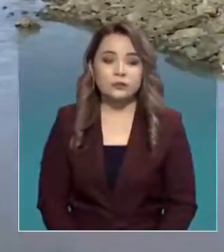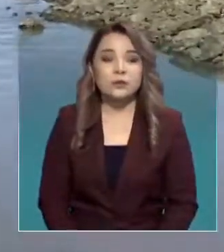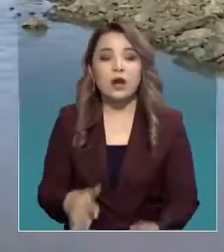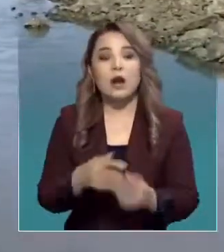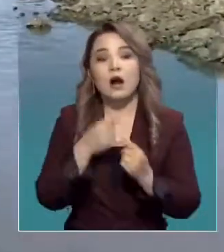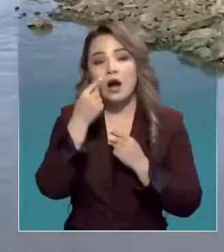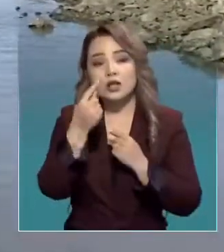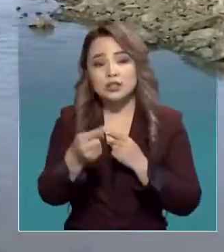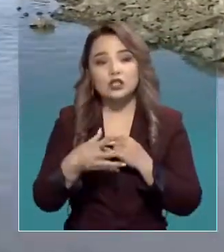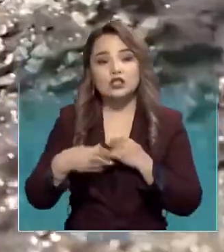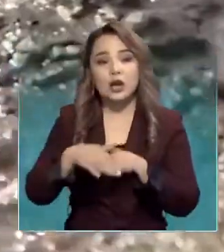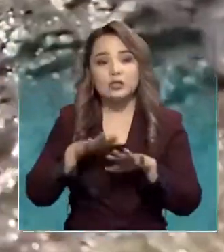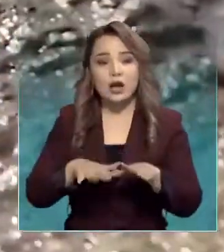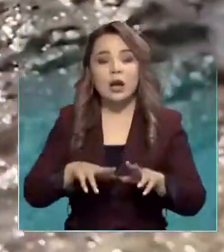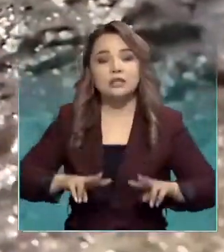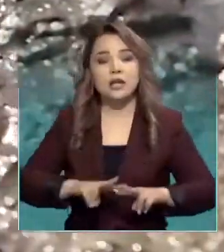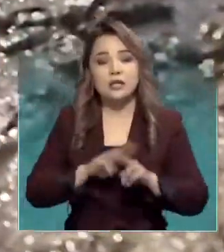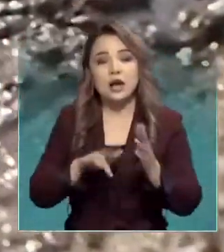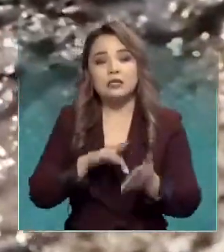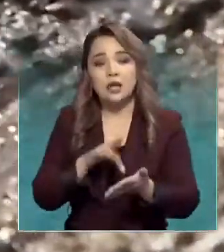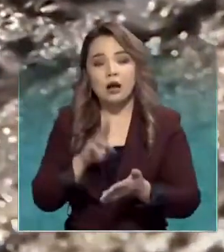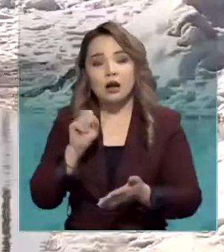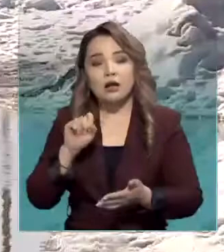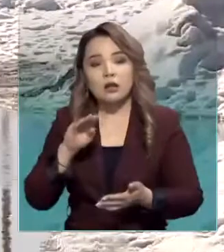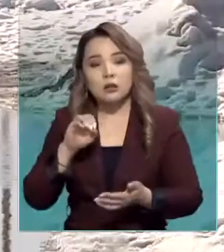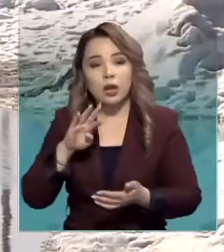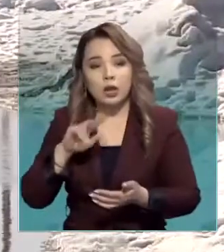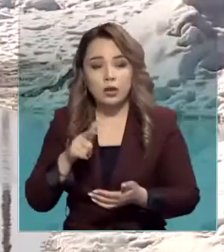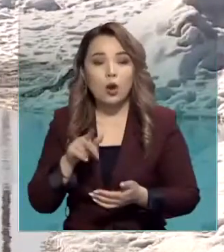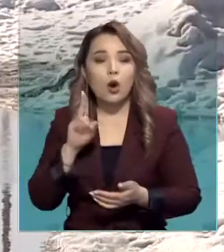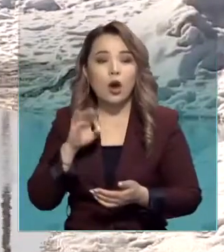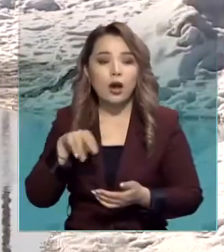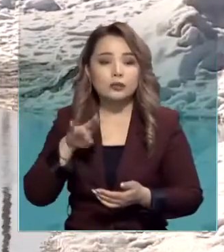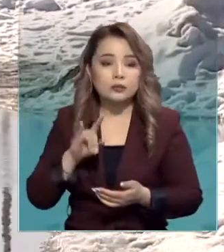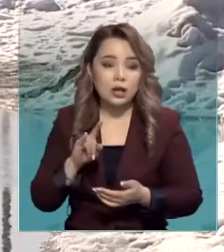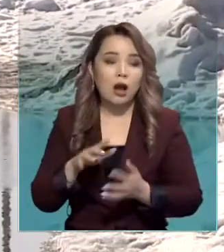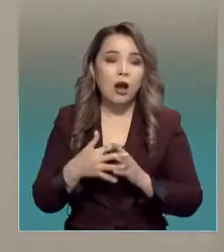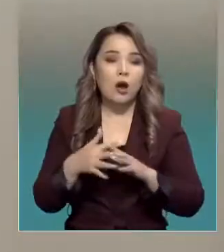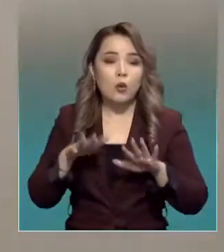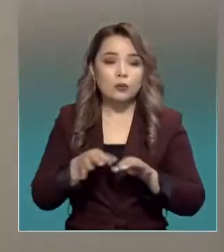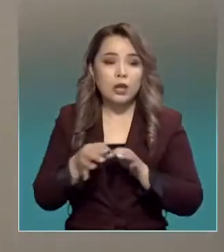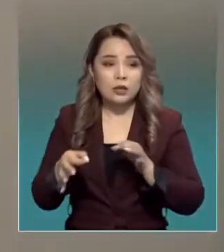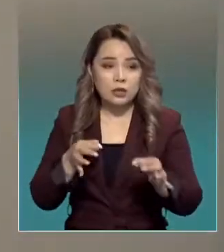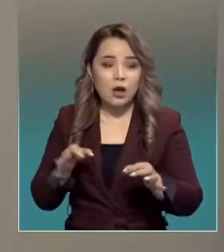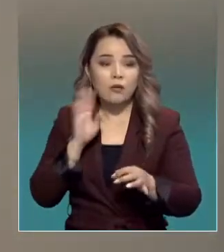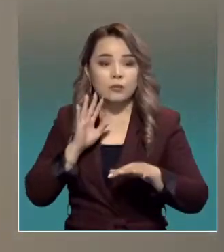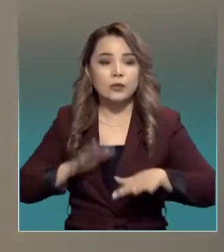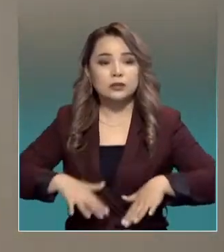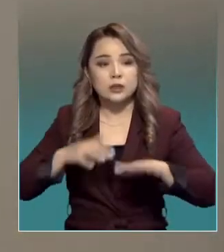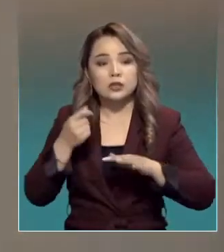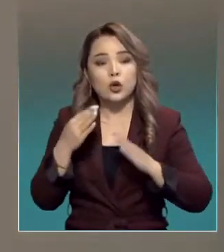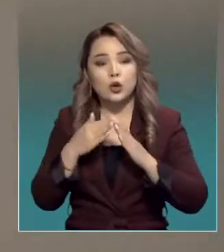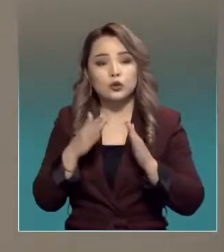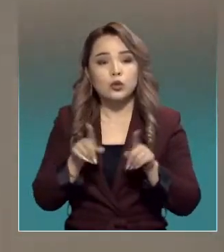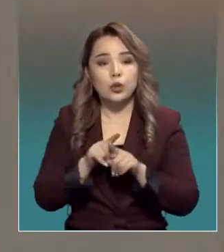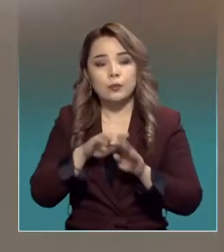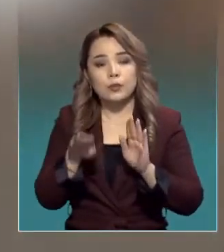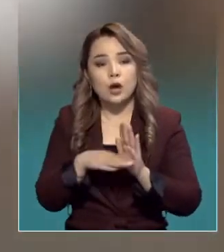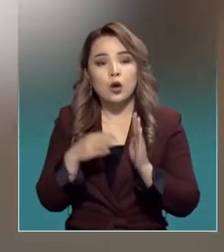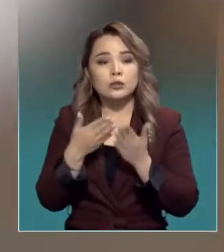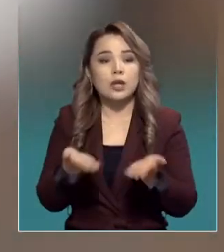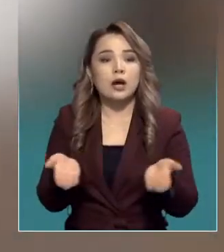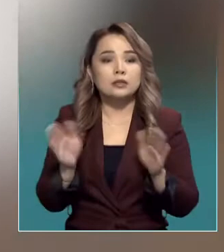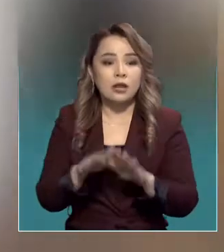Алыс шалғай аймақты қойып, елорда іргесіндегі Қараөткел, Қоянды ауылының көшелерінде су басты. Салдарынан бірнеше үй су астында қалудың азағы алдында